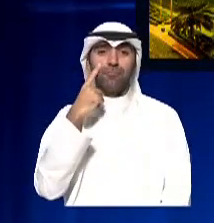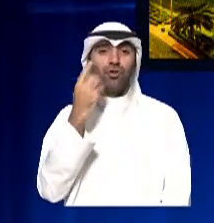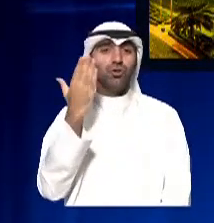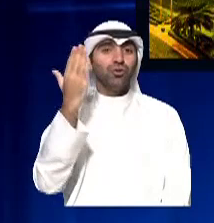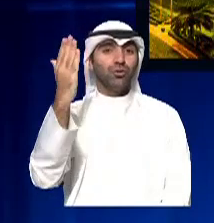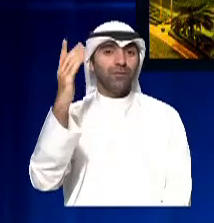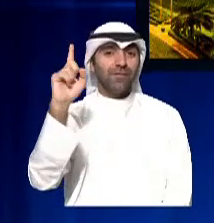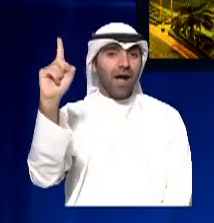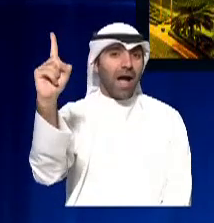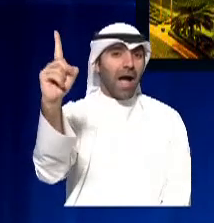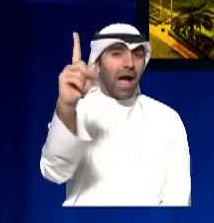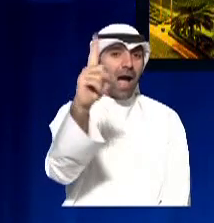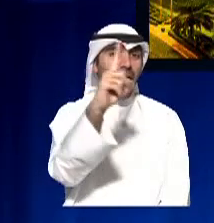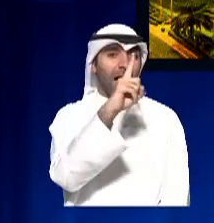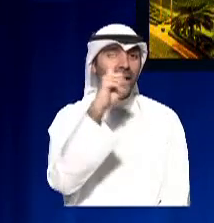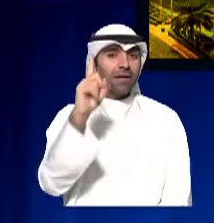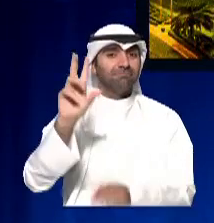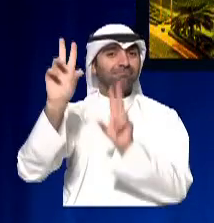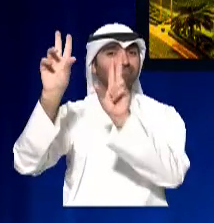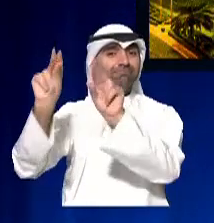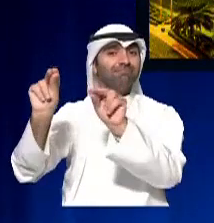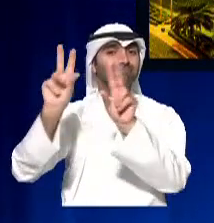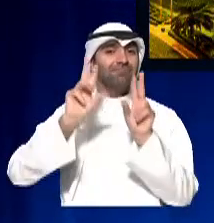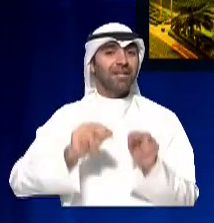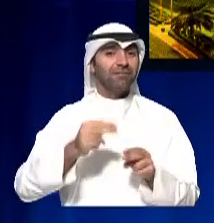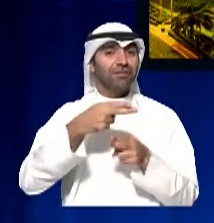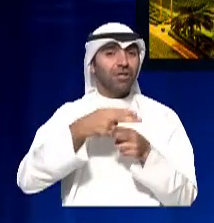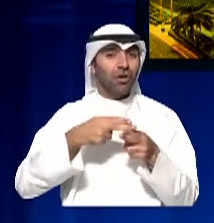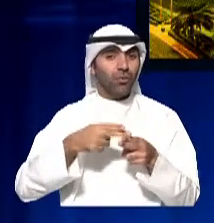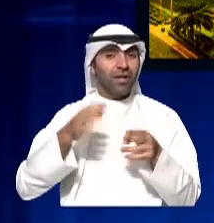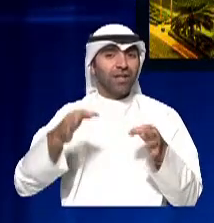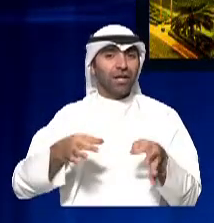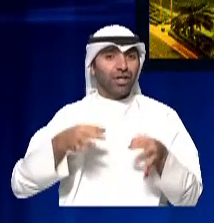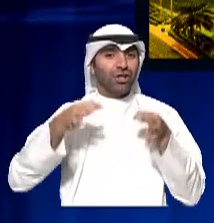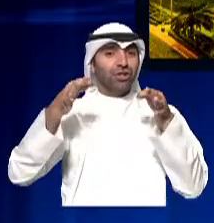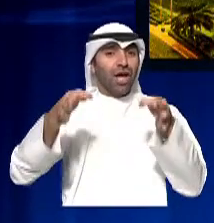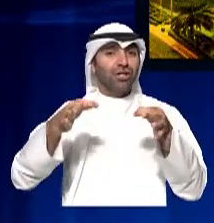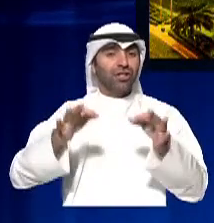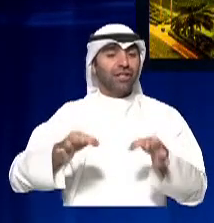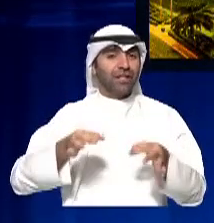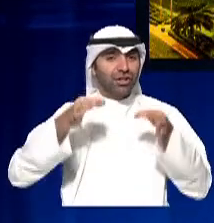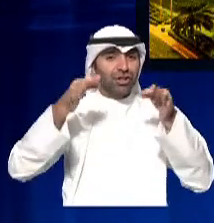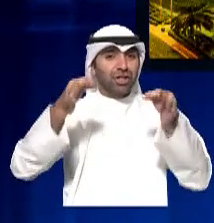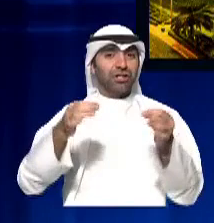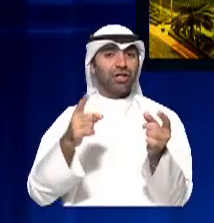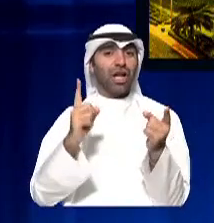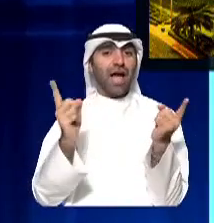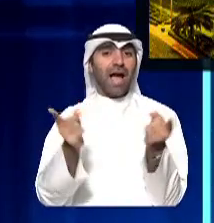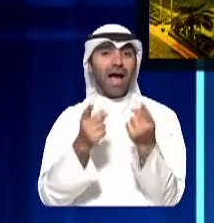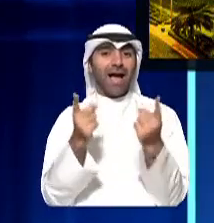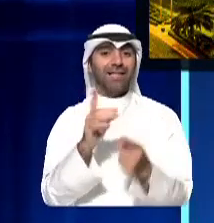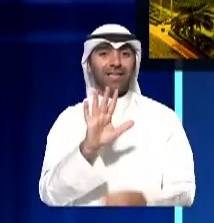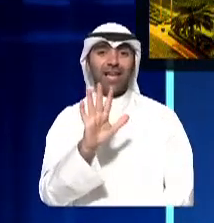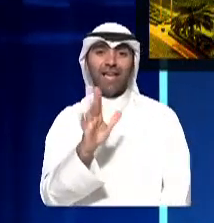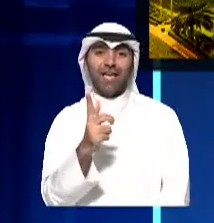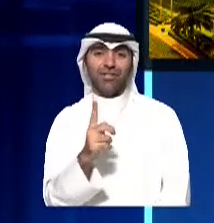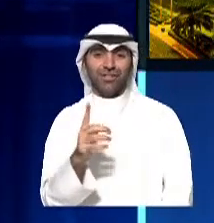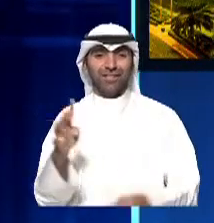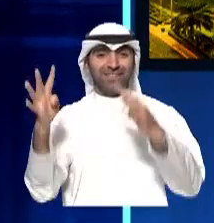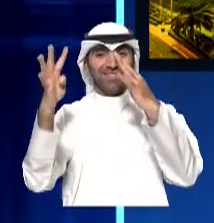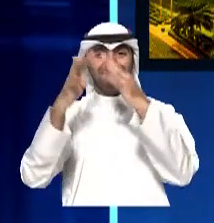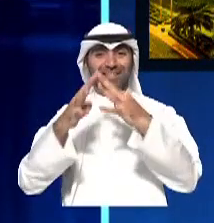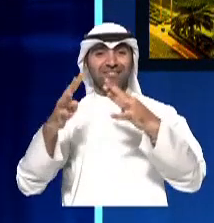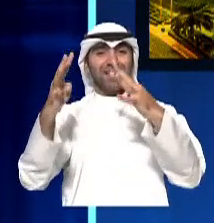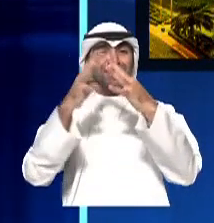للأحداث الحالية، موثق بدليل وبدراسات، وعلى أساسها تم الاستناد عليها من دول منظمات مثل ما